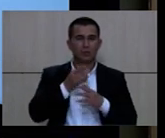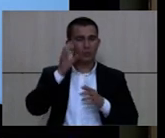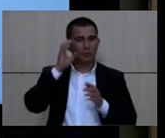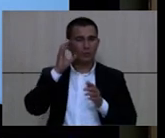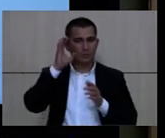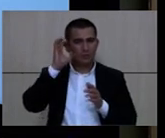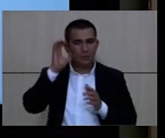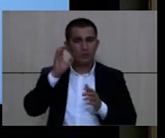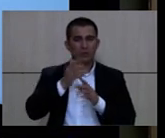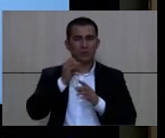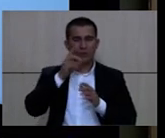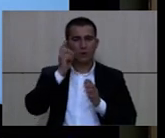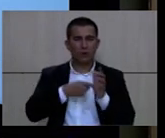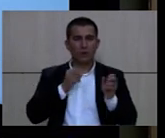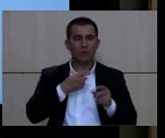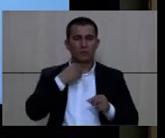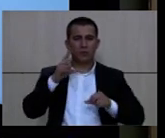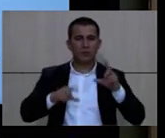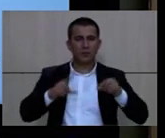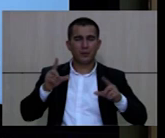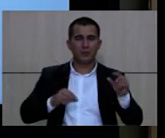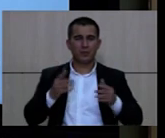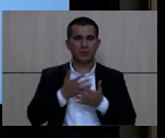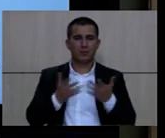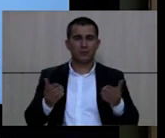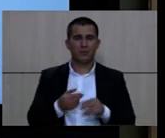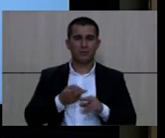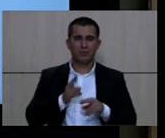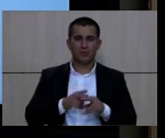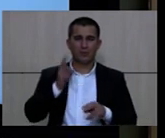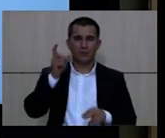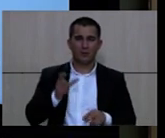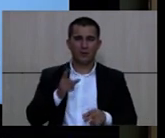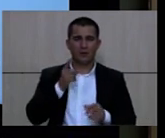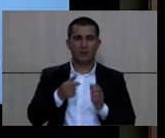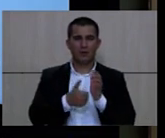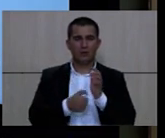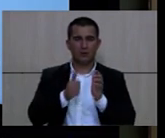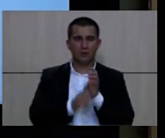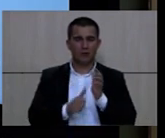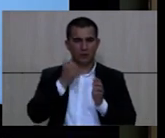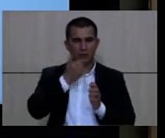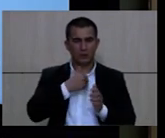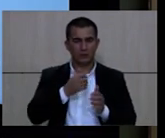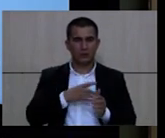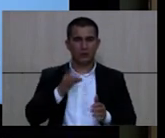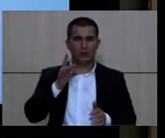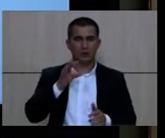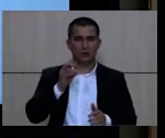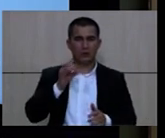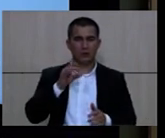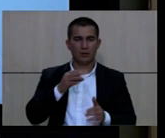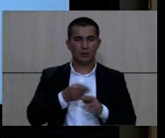edi? Barakalla, tovushning tarqalishini birinchi marta 1660-yilda Robert